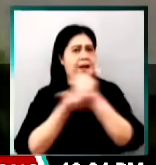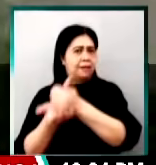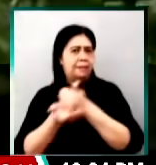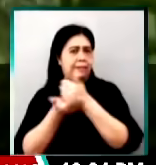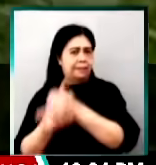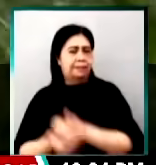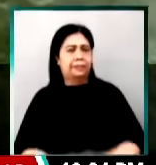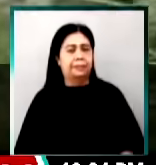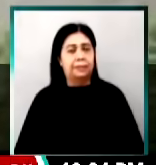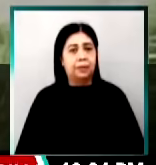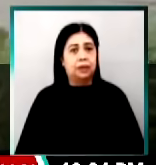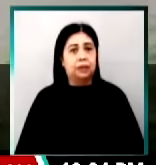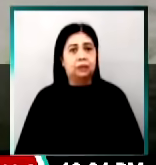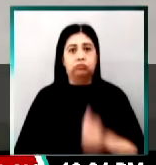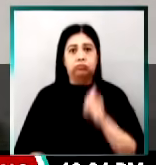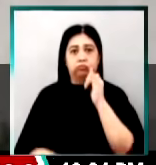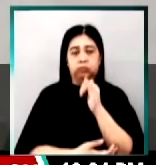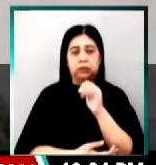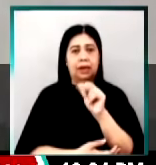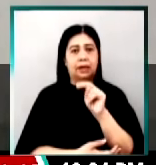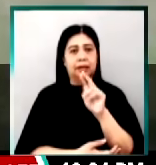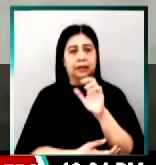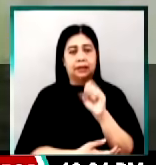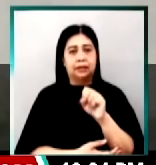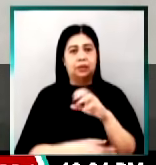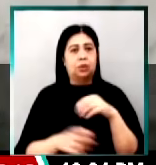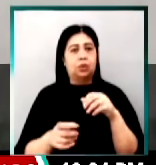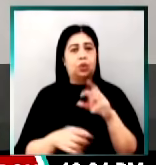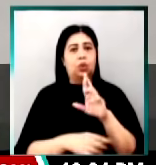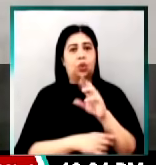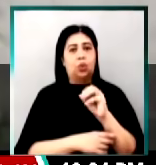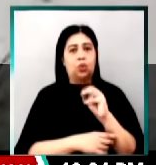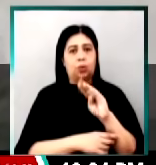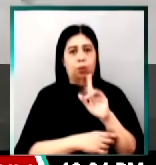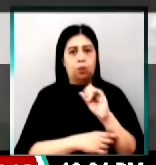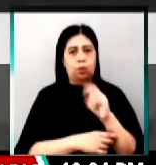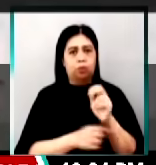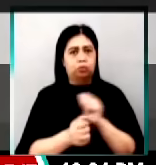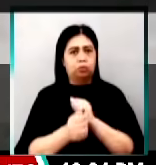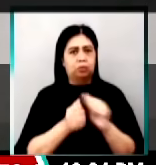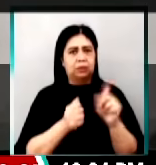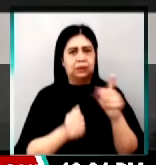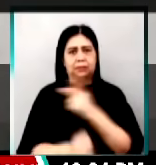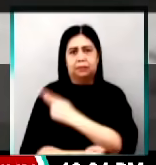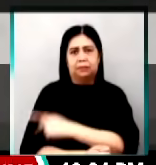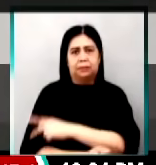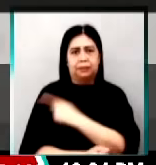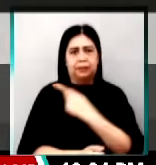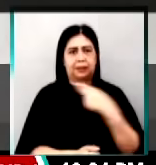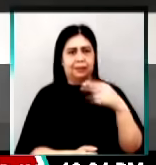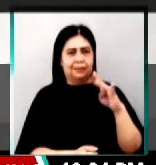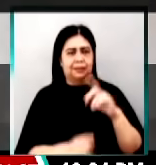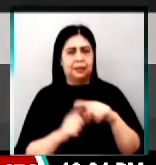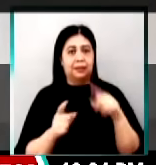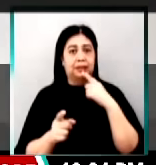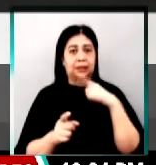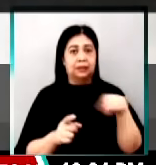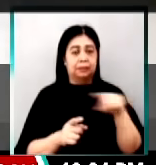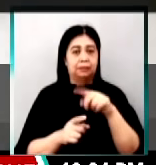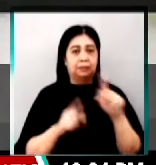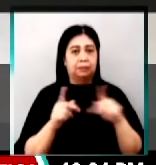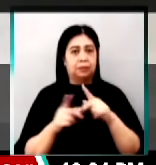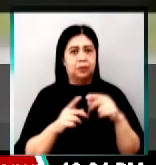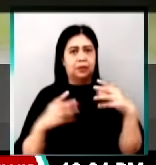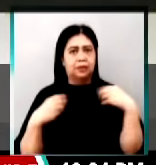Kuha naman ito sa San Andres Romblon kung saan pinagtulungang itawid ng ilog ang isang pasyente. Ayon sa Kabaligat Civicom, nakatanggap sila ng tawag